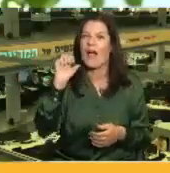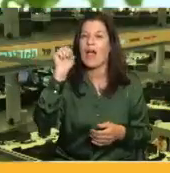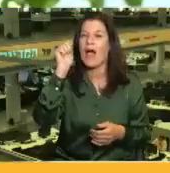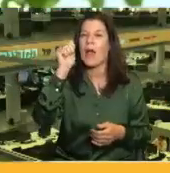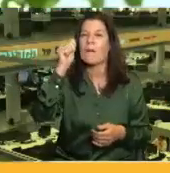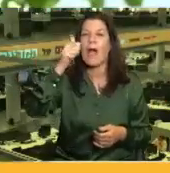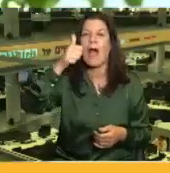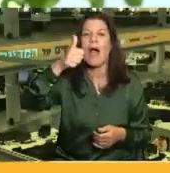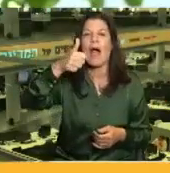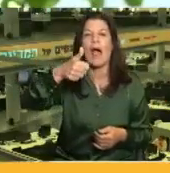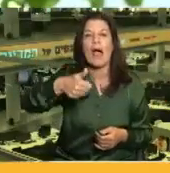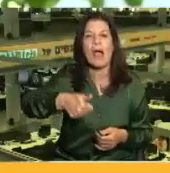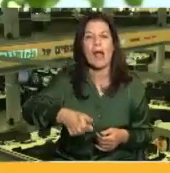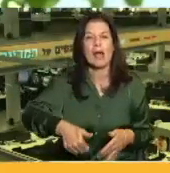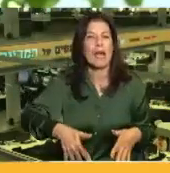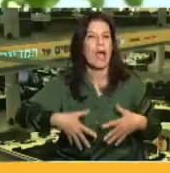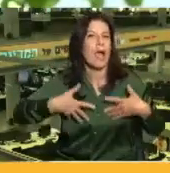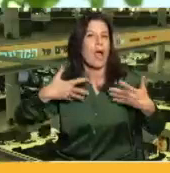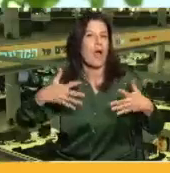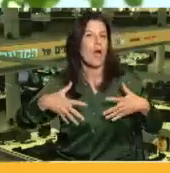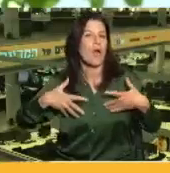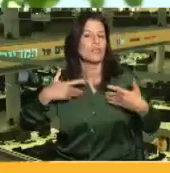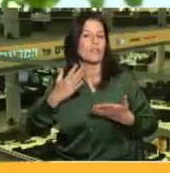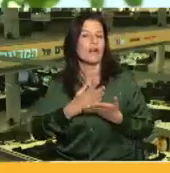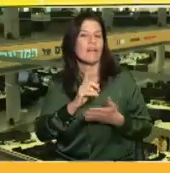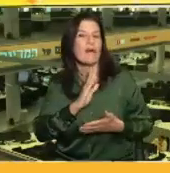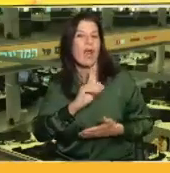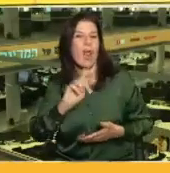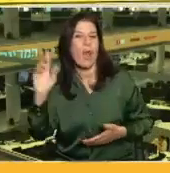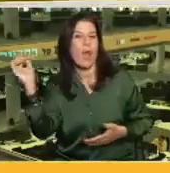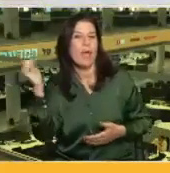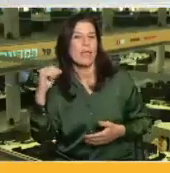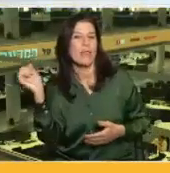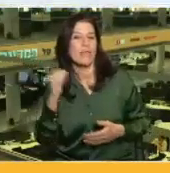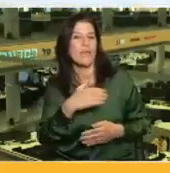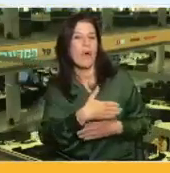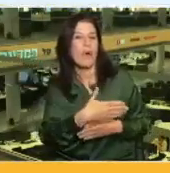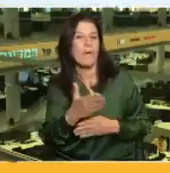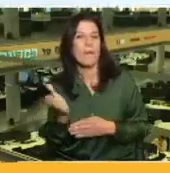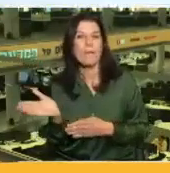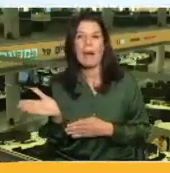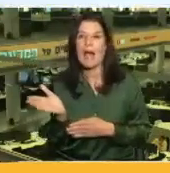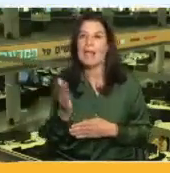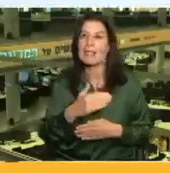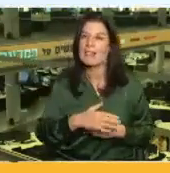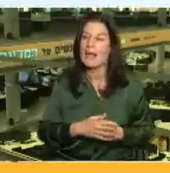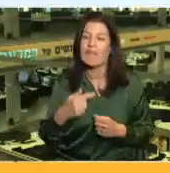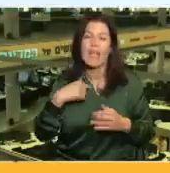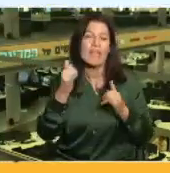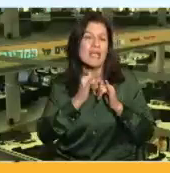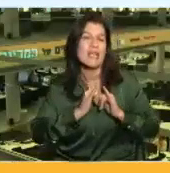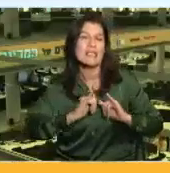מחר האושר לא ידפוק בדלת אני אצעק עד